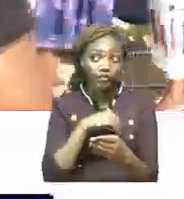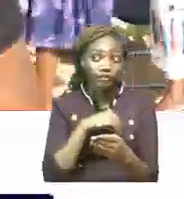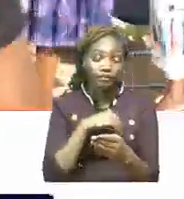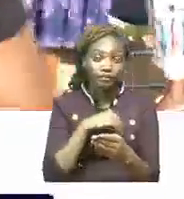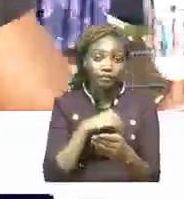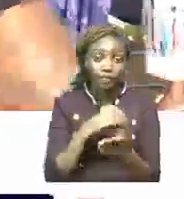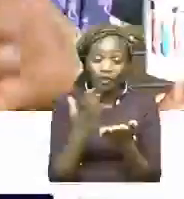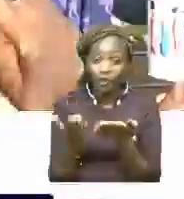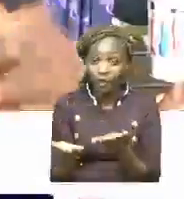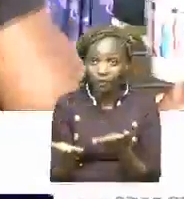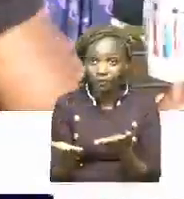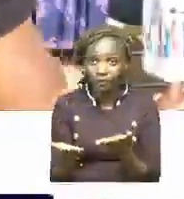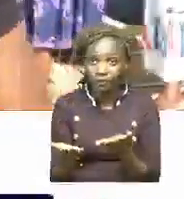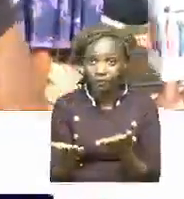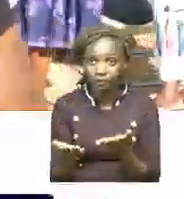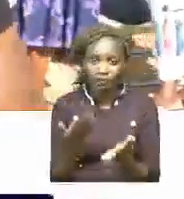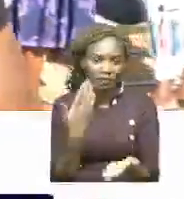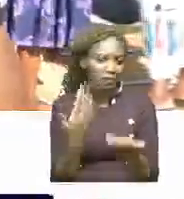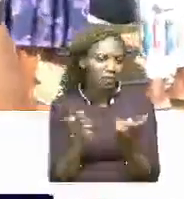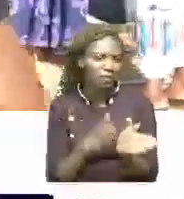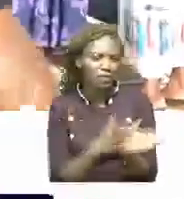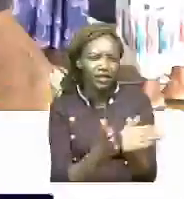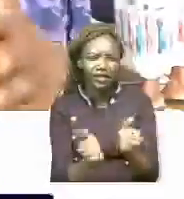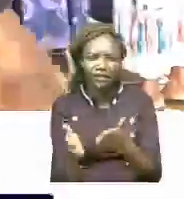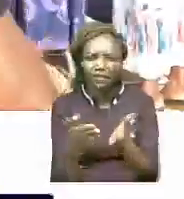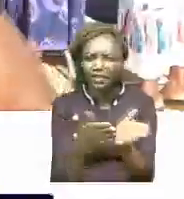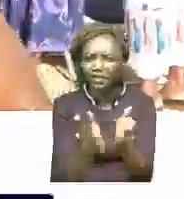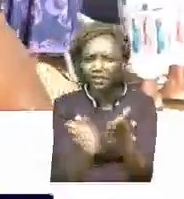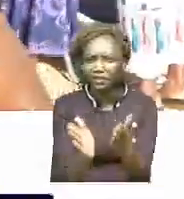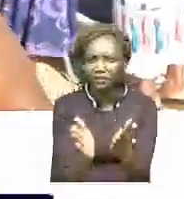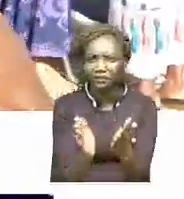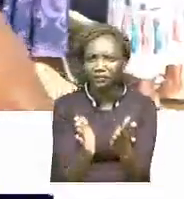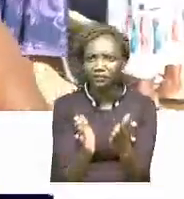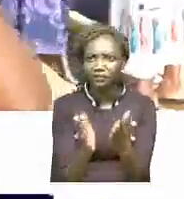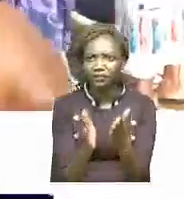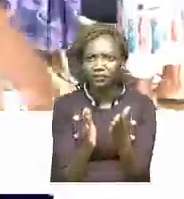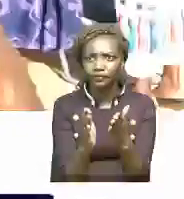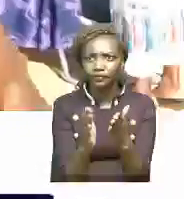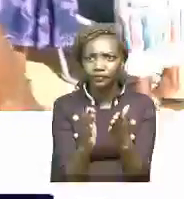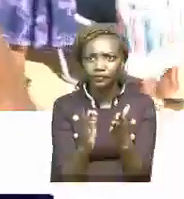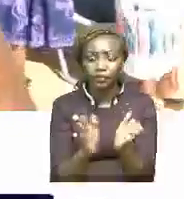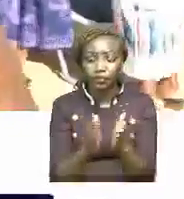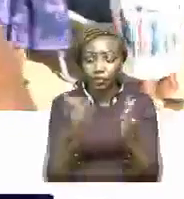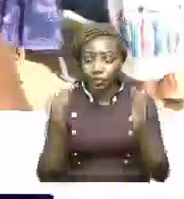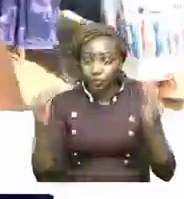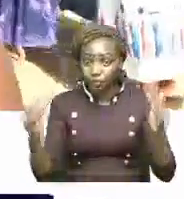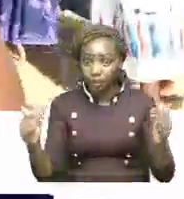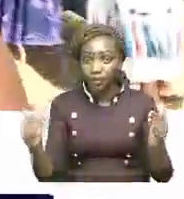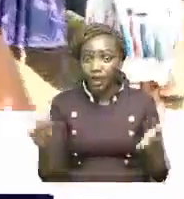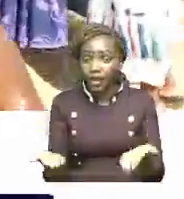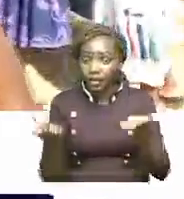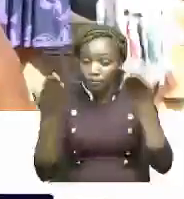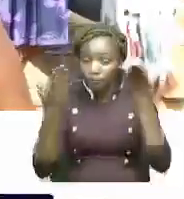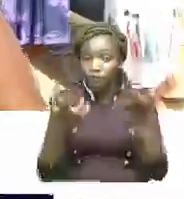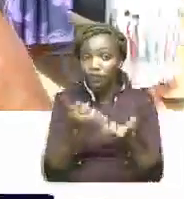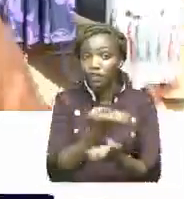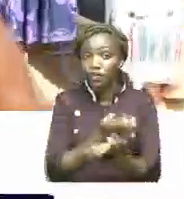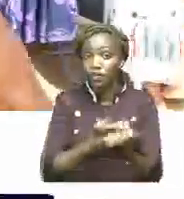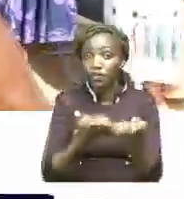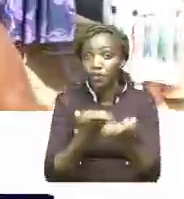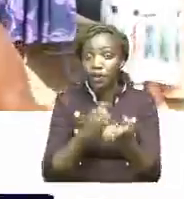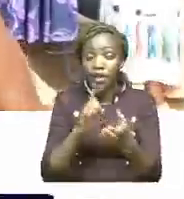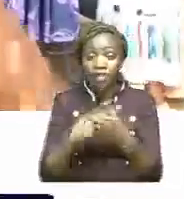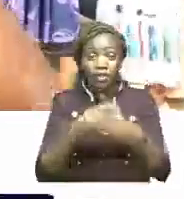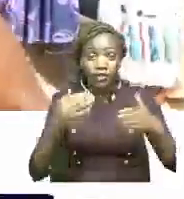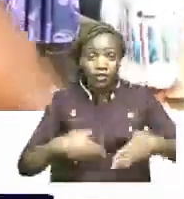Victoria, ama iwe ni mito, ama bahari ya Hindi, ili kuweza kupanua uchumi. Tupanue uchumi, vijana wapate